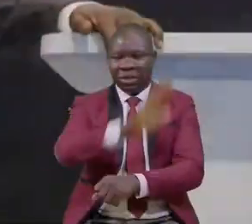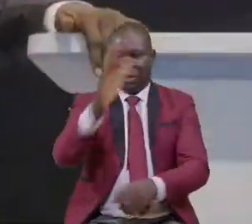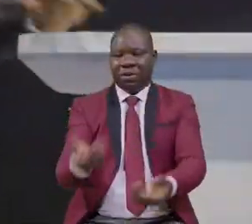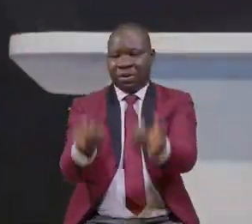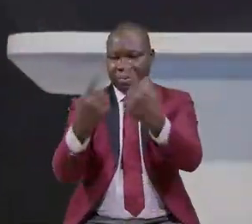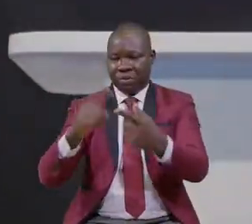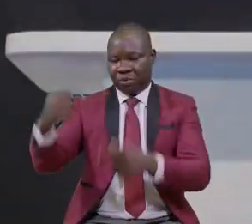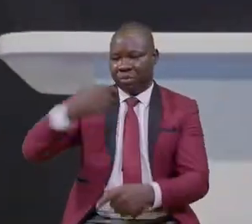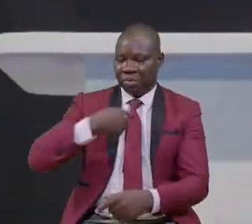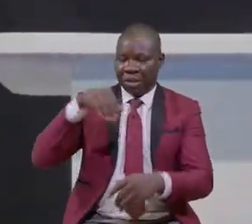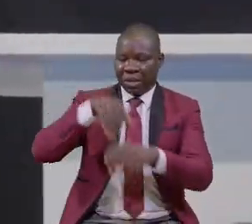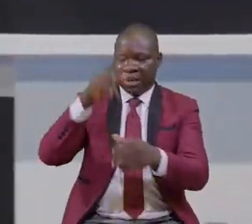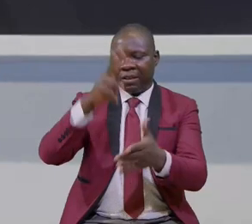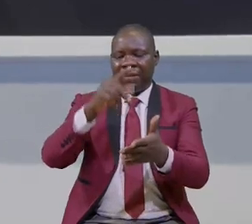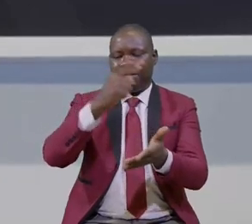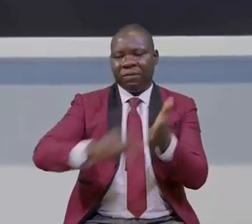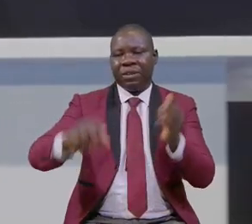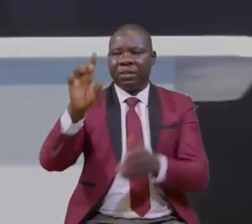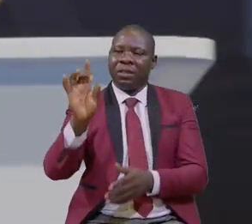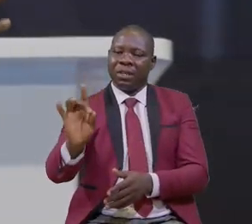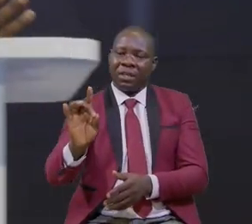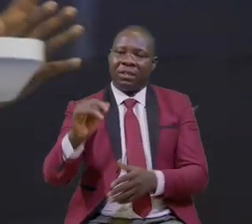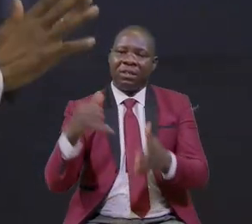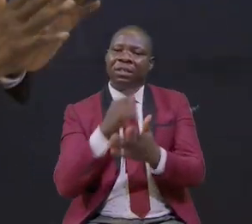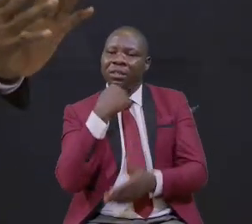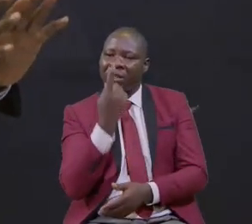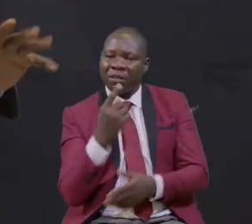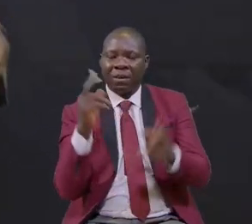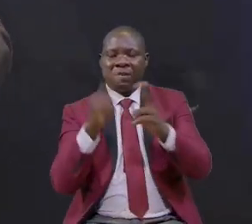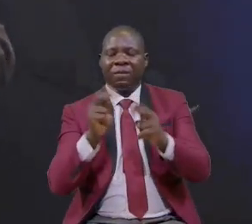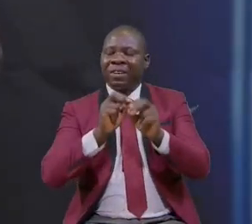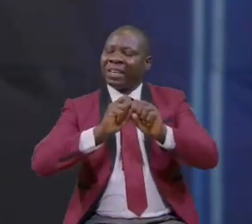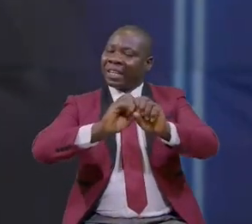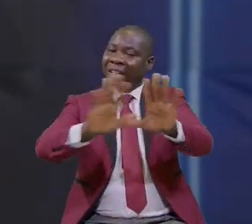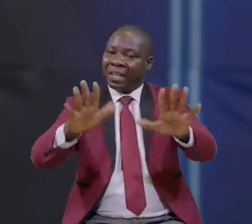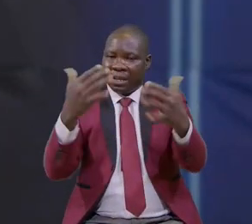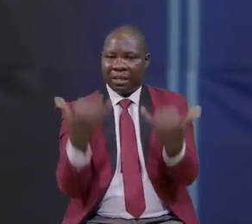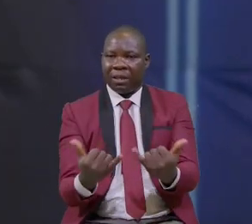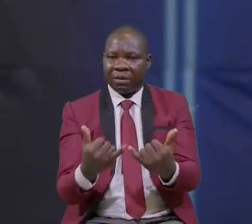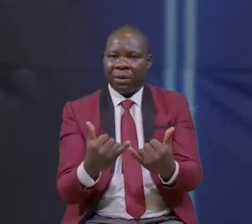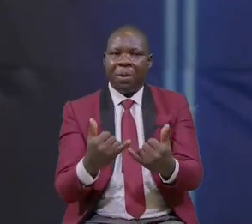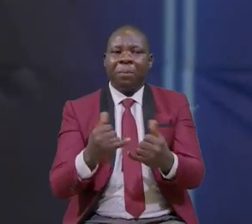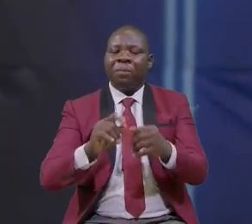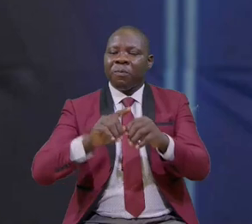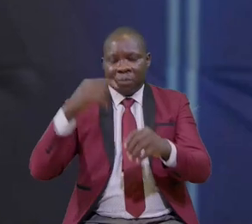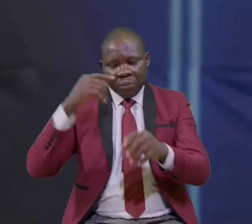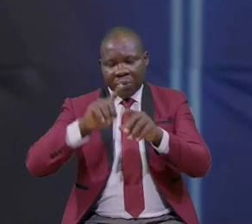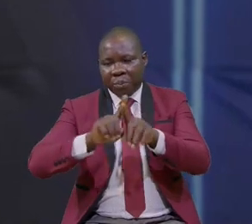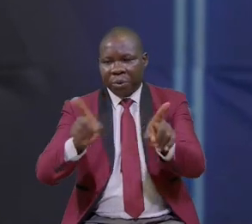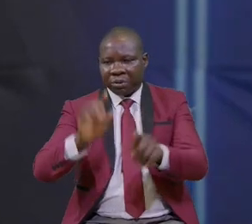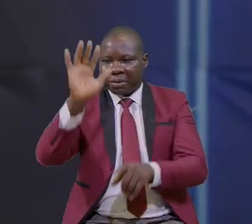jamais t'atteindre verset 8 maintenant verset 8 il dit car clairement maintenant car c'est pas la